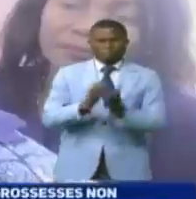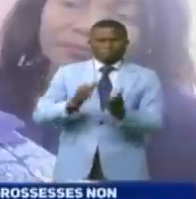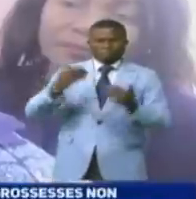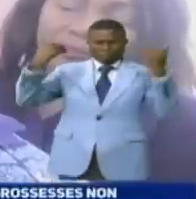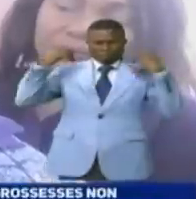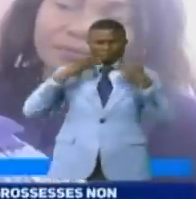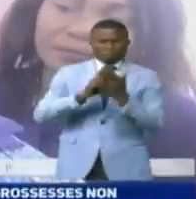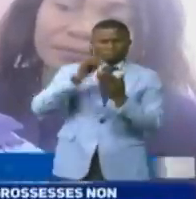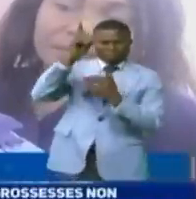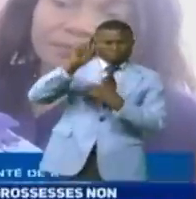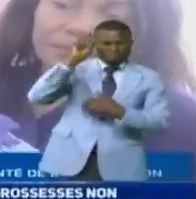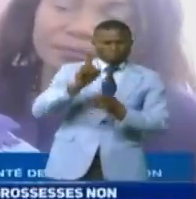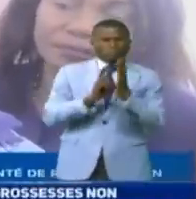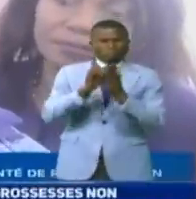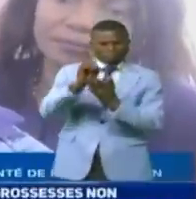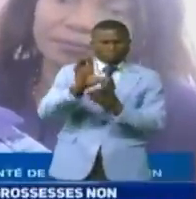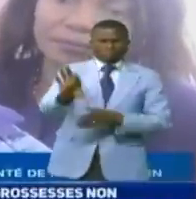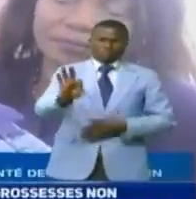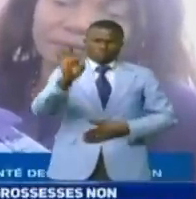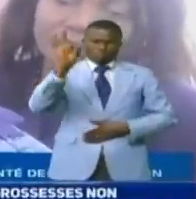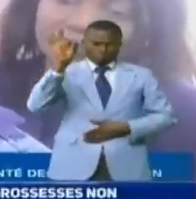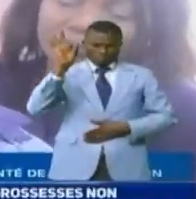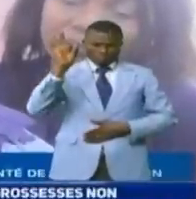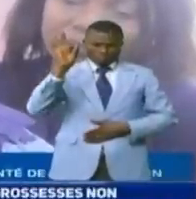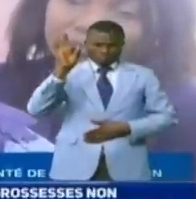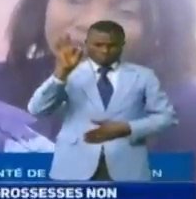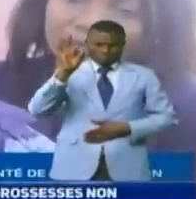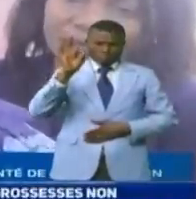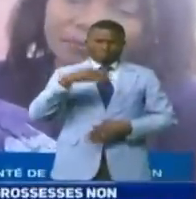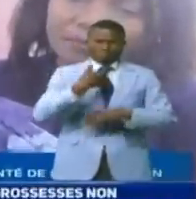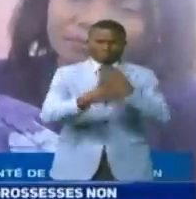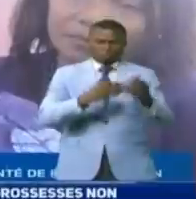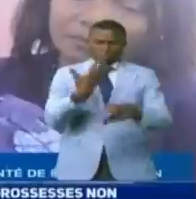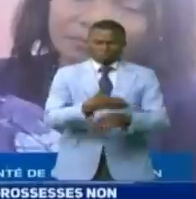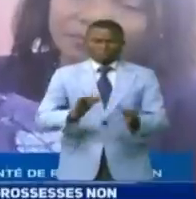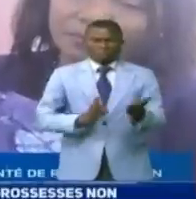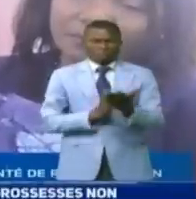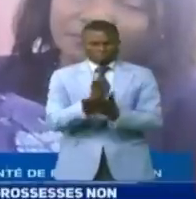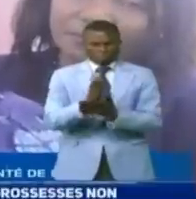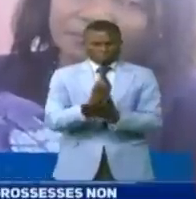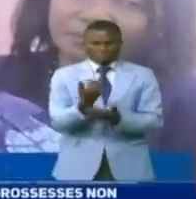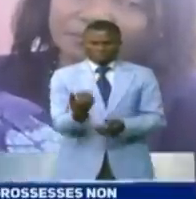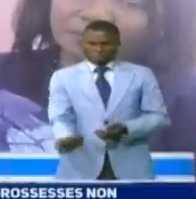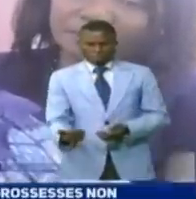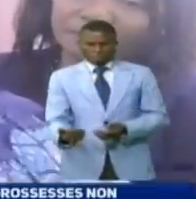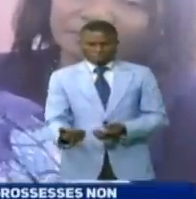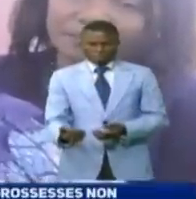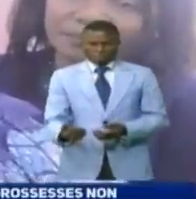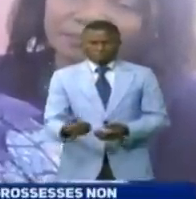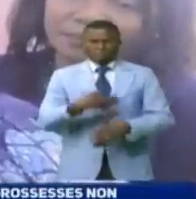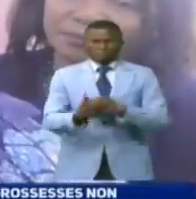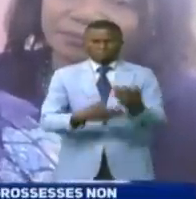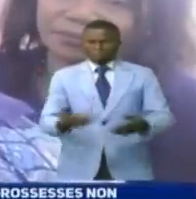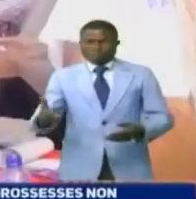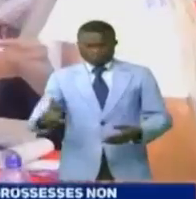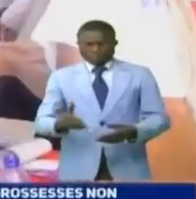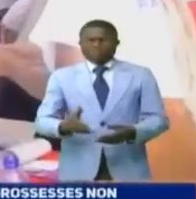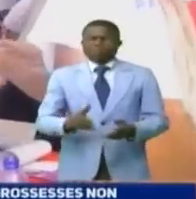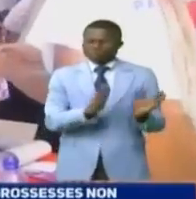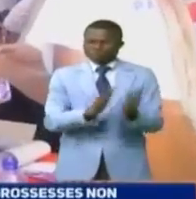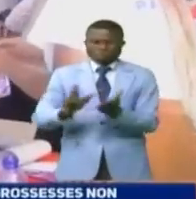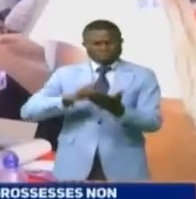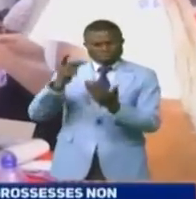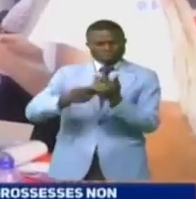vous voulez aller de l'avant, choisissez et faites correctement les choses parce qu'un enfant, on ne le fait pas par hasard, on le fait par choix.